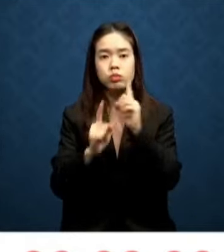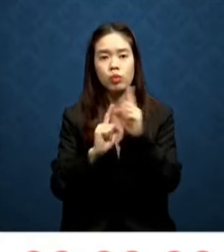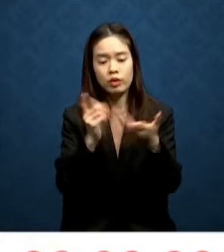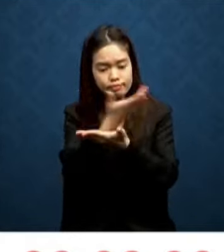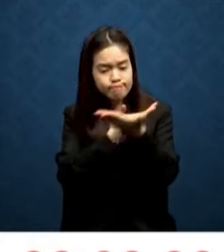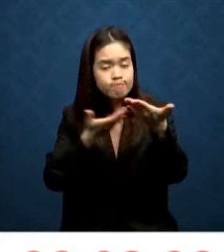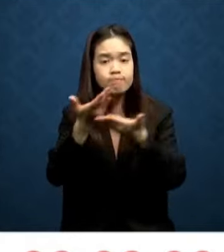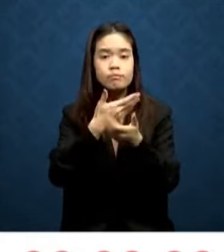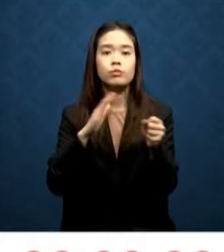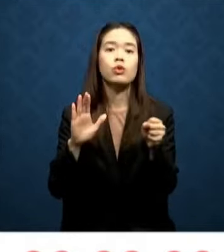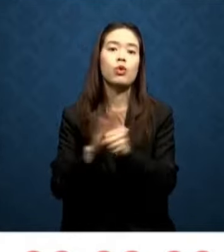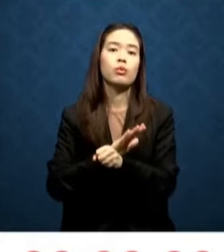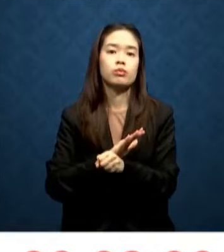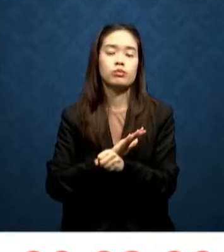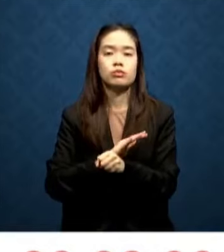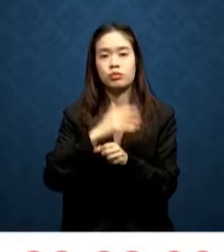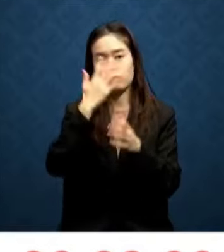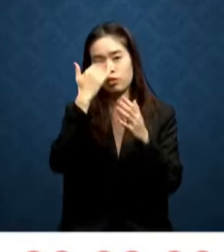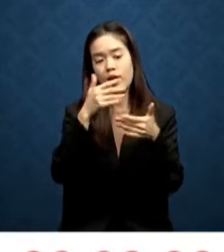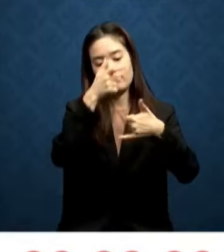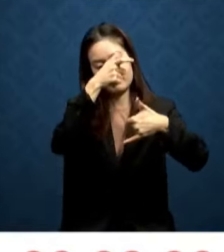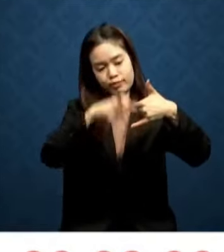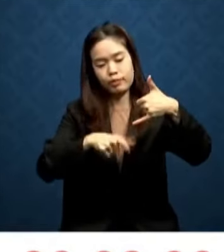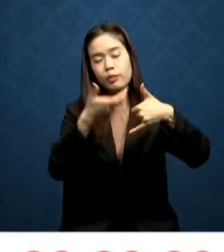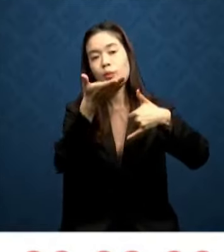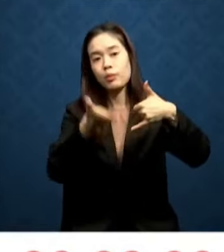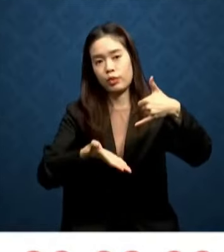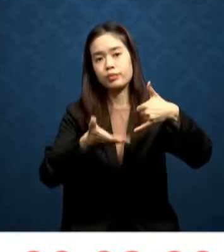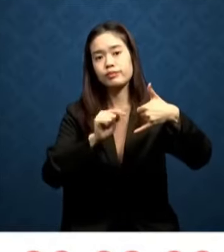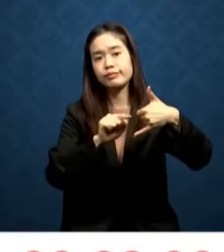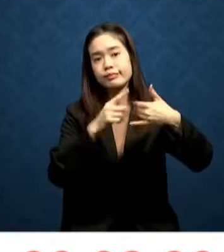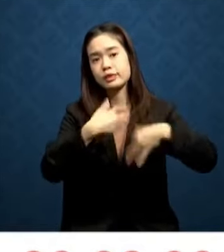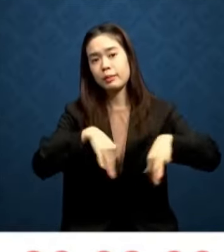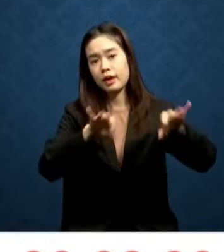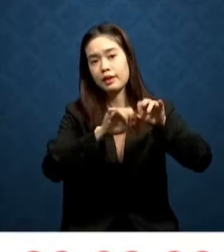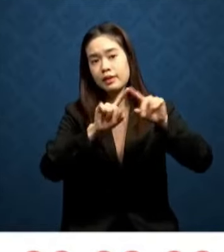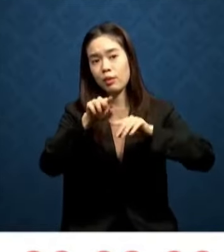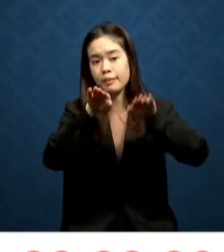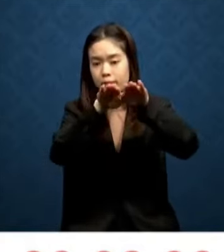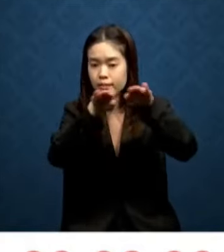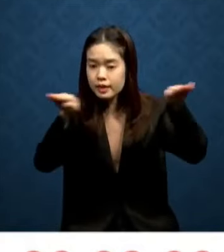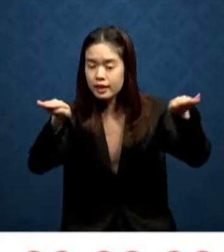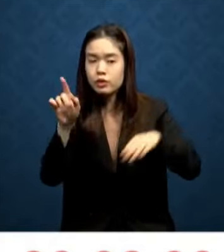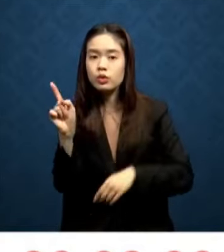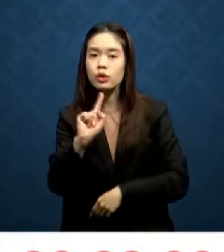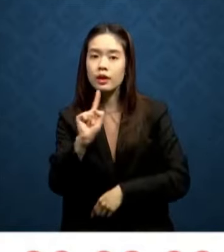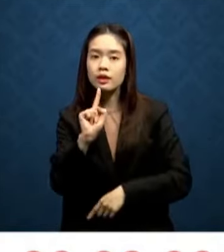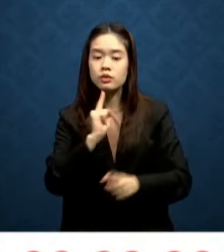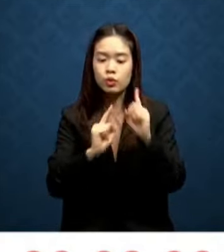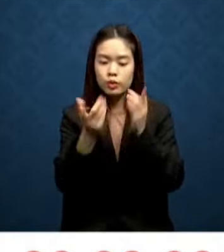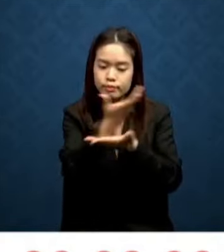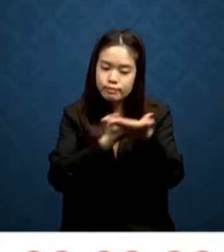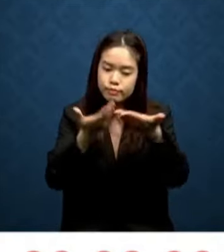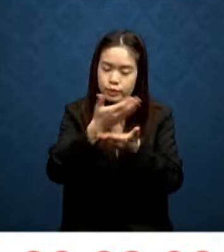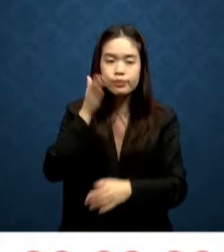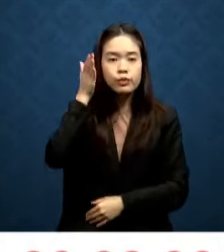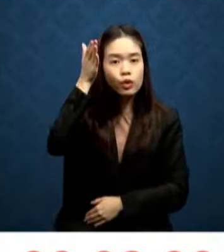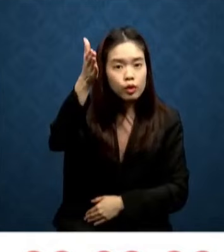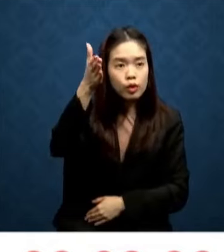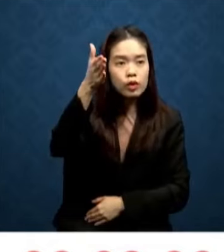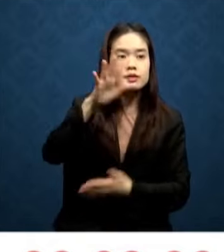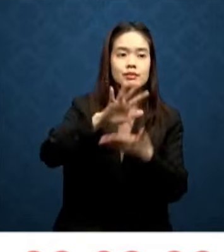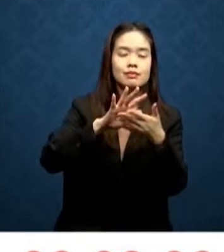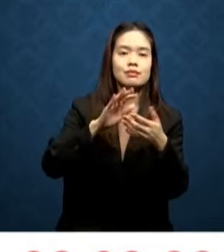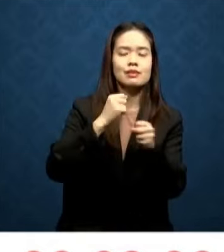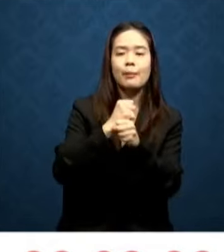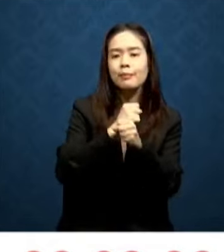อบนะครับผมคิดว่าในตัวบุคคลเนี่ยก็เป็นเรื่องหนึ่งนะฮะแต่ผมคิดว่าการที่จะวางหลักการวางกรอบในการพิจารณาต่อไปในอนาคตความโปร่งใสการตรวจ